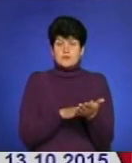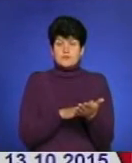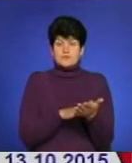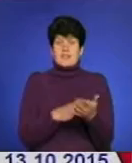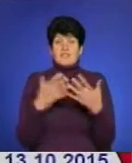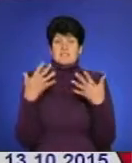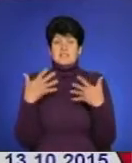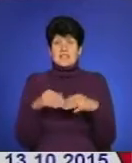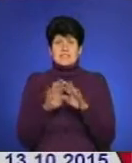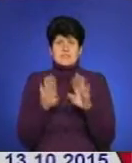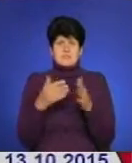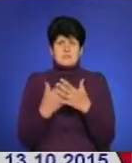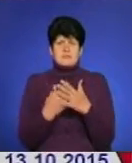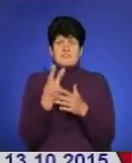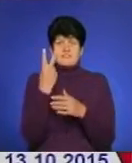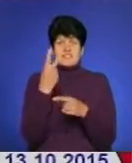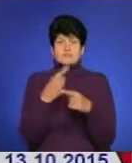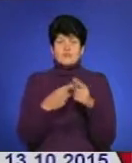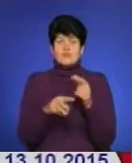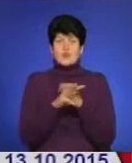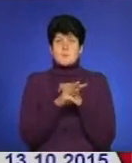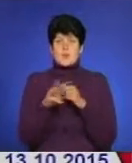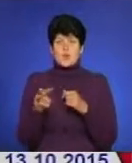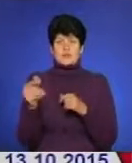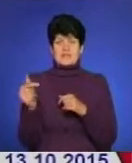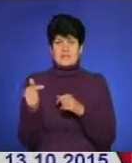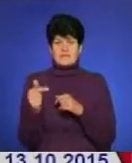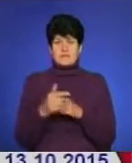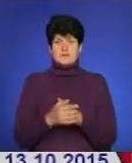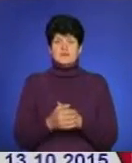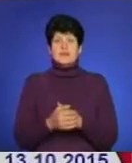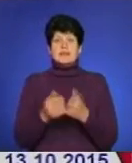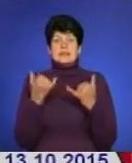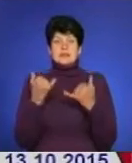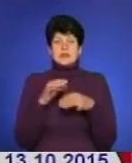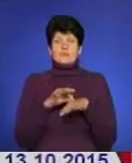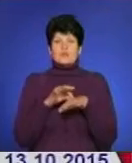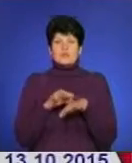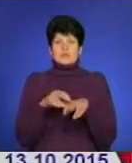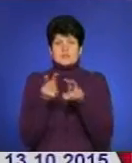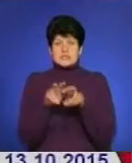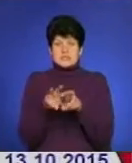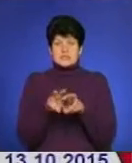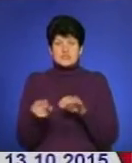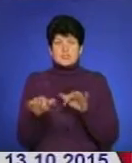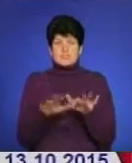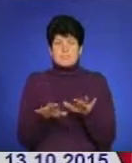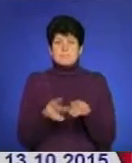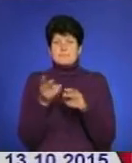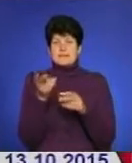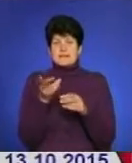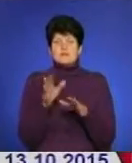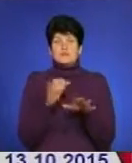втрати майна приблизно на 2,5 мільйони гривень. Зараз ведуться слідчі дії, паралельно ми